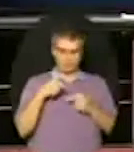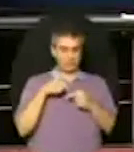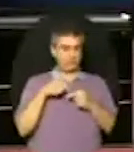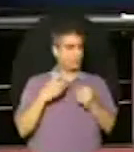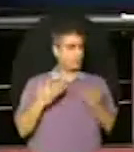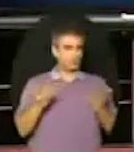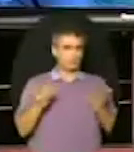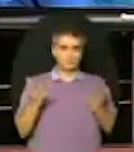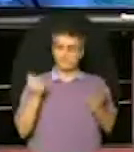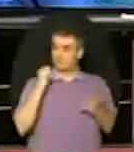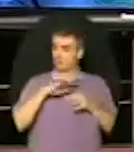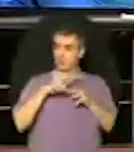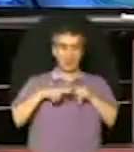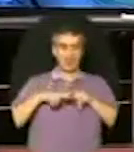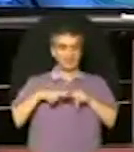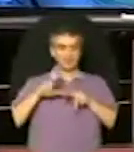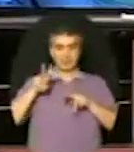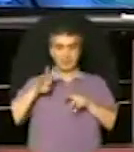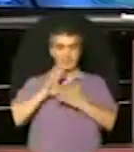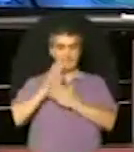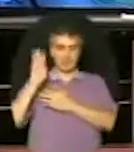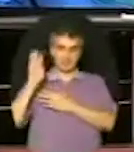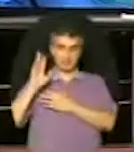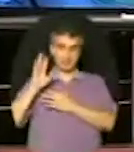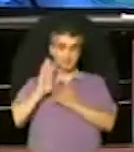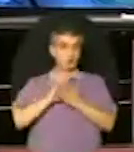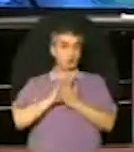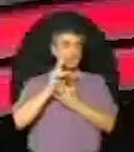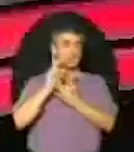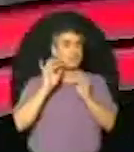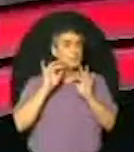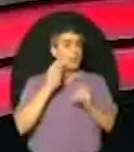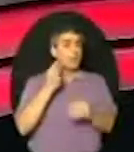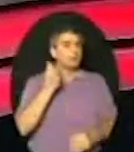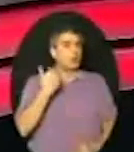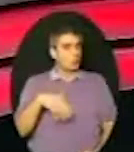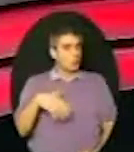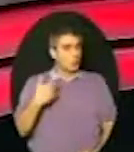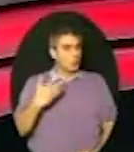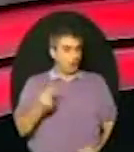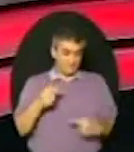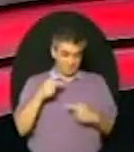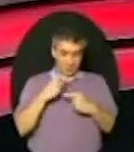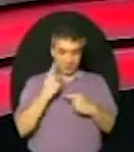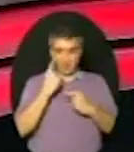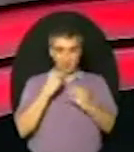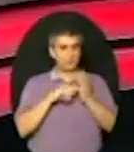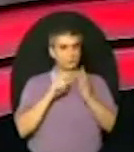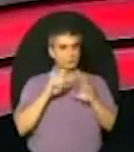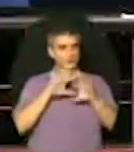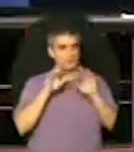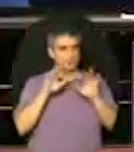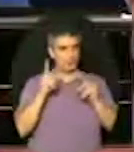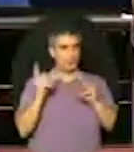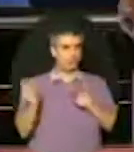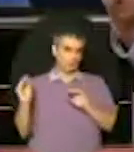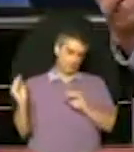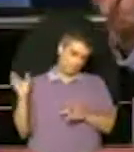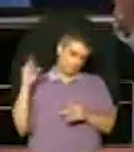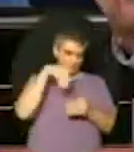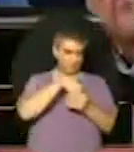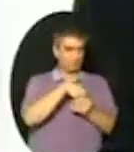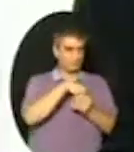שבזה. תיקחו את כל הרזרבות של 2014, 18 מיליארד שקל ועוד מיליארד נקודה 7. ונכניסו את זה בפנים,